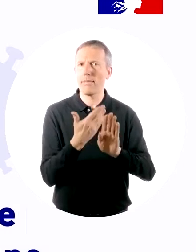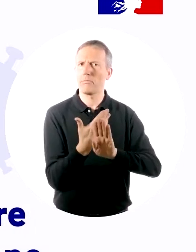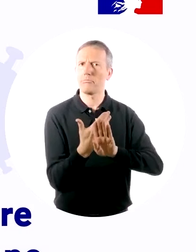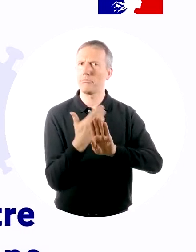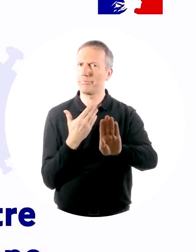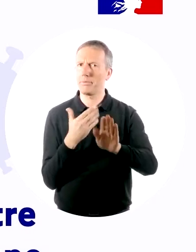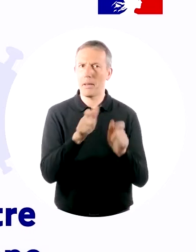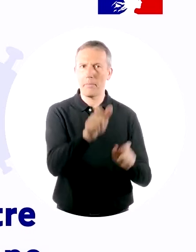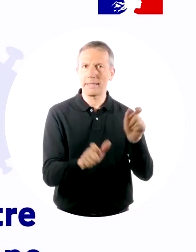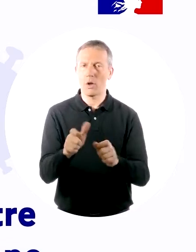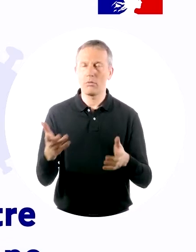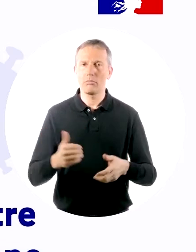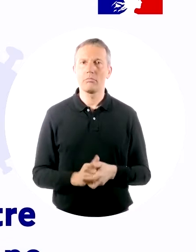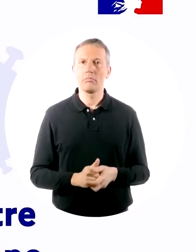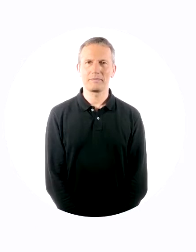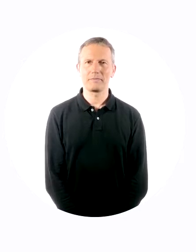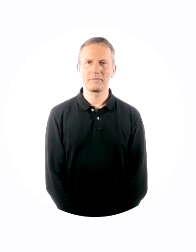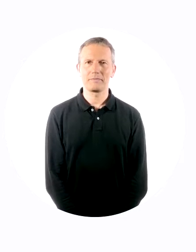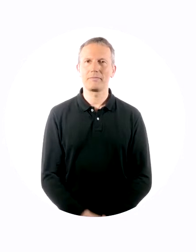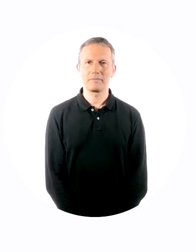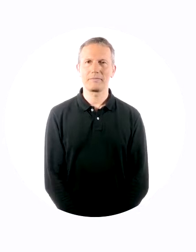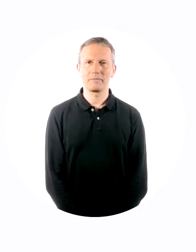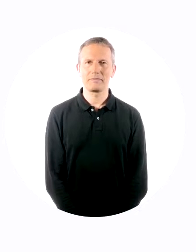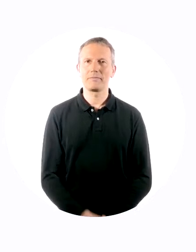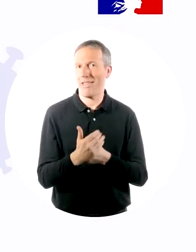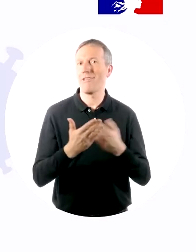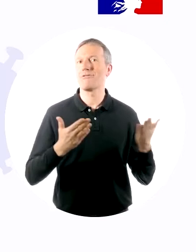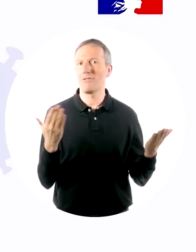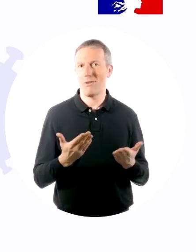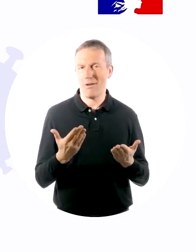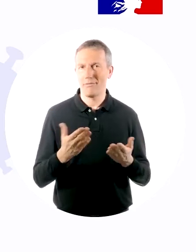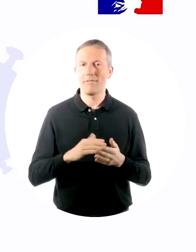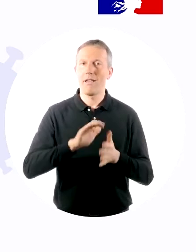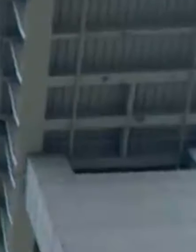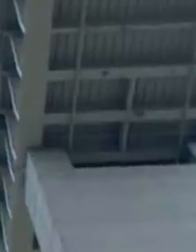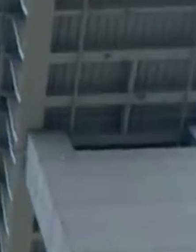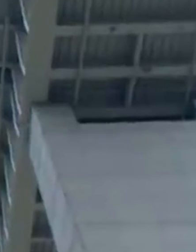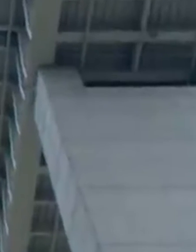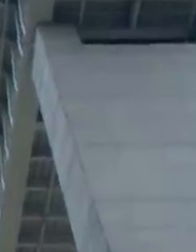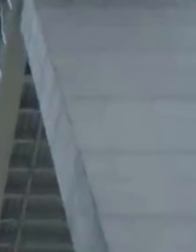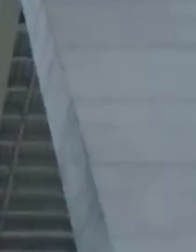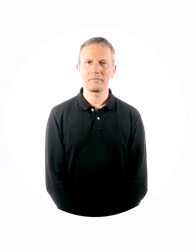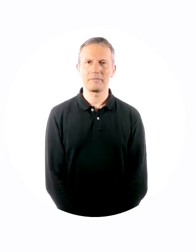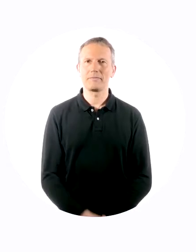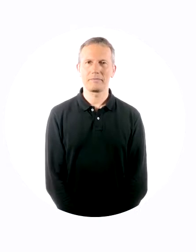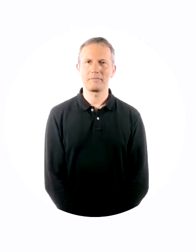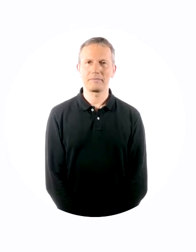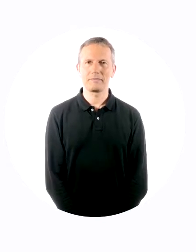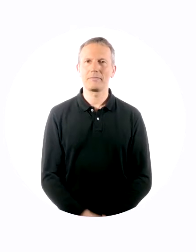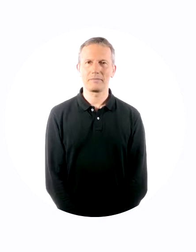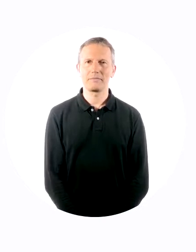Respecter un mètre de distance avec toute personne. Tu vas appliquer systématiquement les gestes barrières. Faut pas commencer le